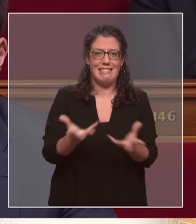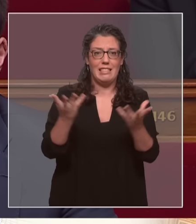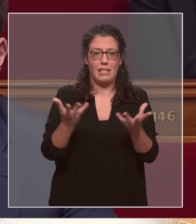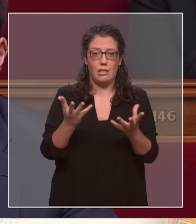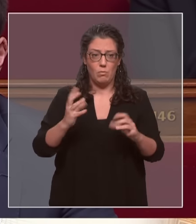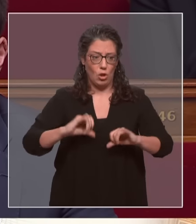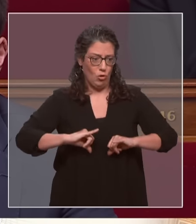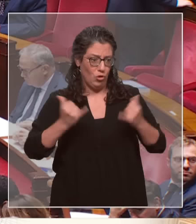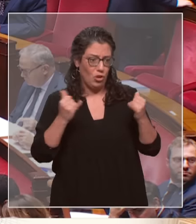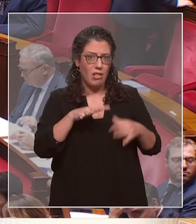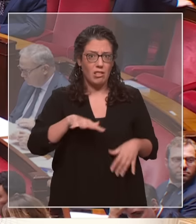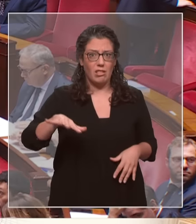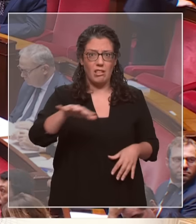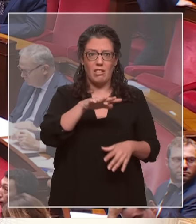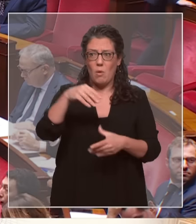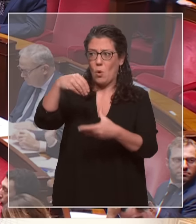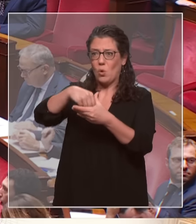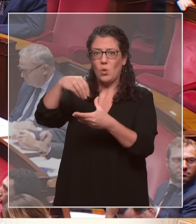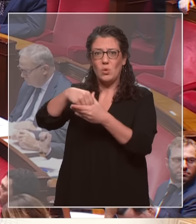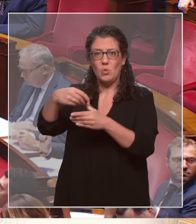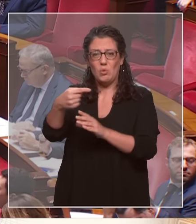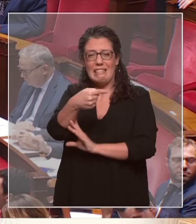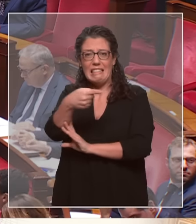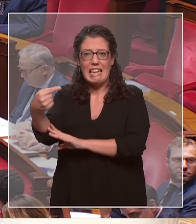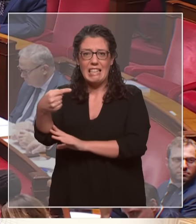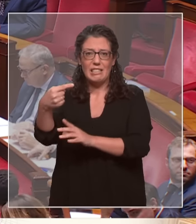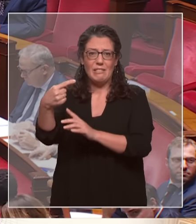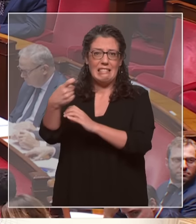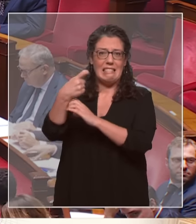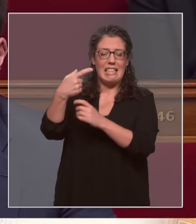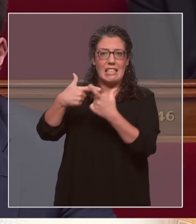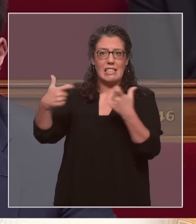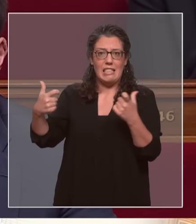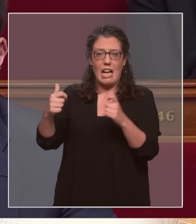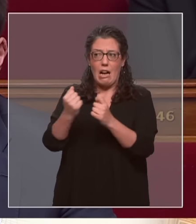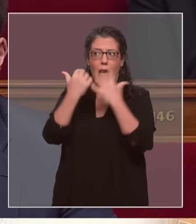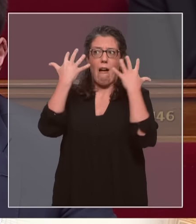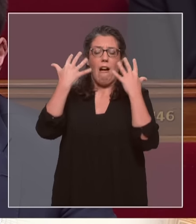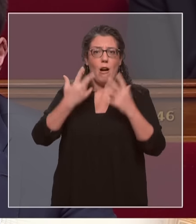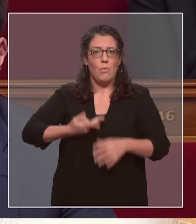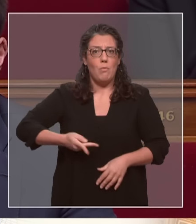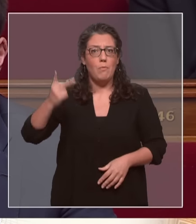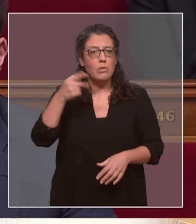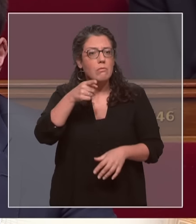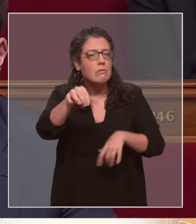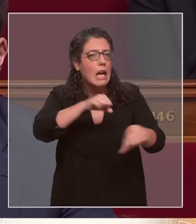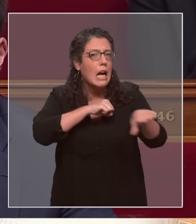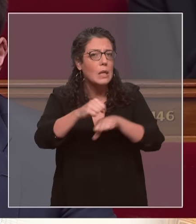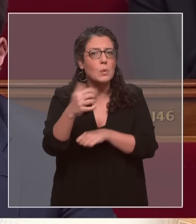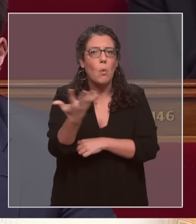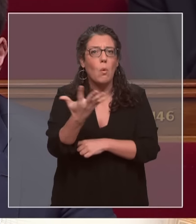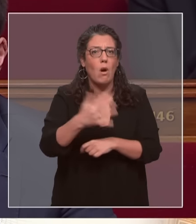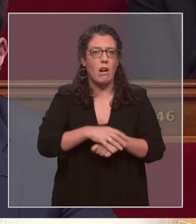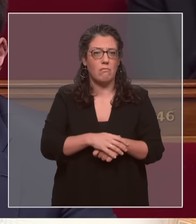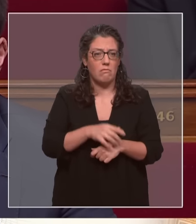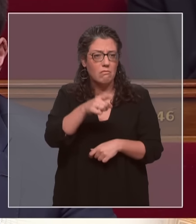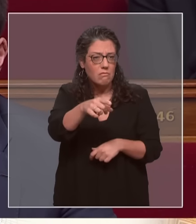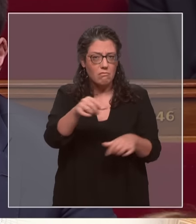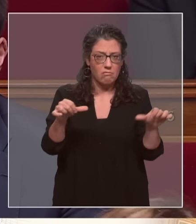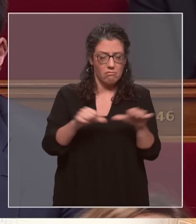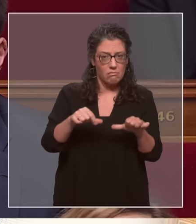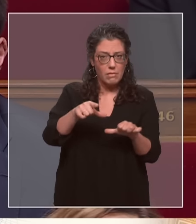contenus néfastes, pourriez-vous nous indiquer quelles sont les actions à mener? Que comptez-vous faire pour obliger ces plateformes,